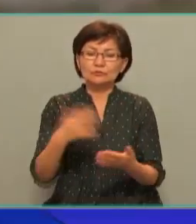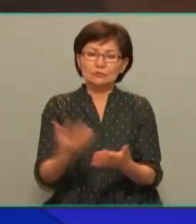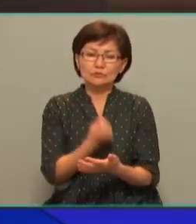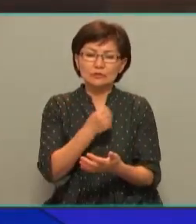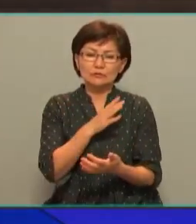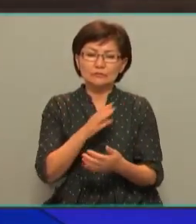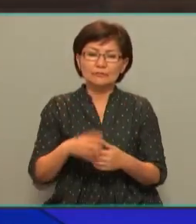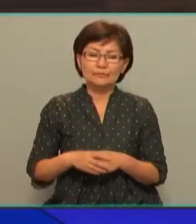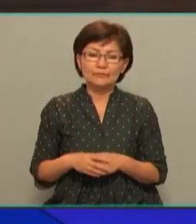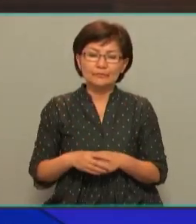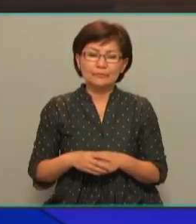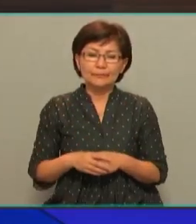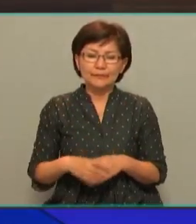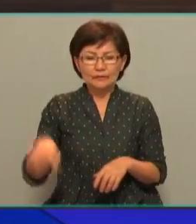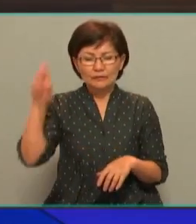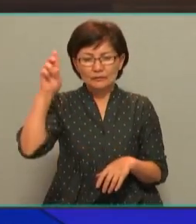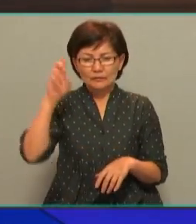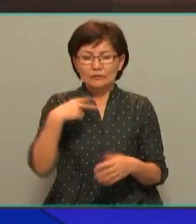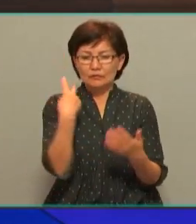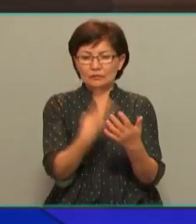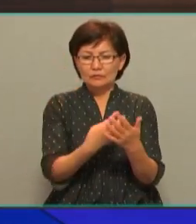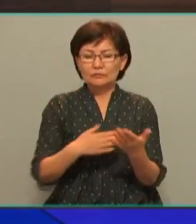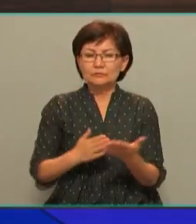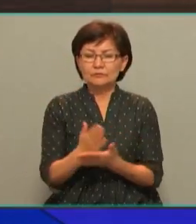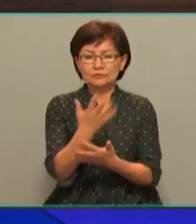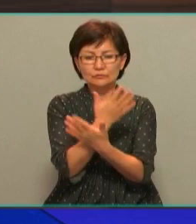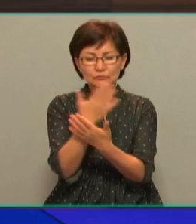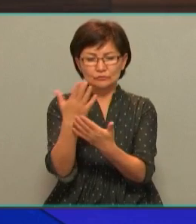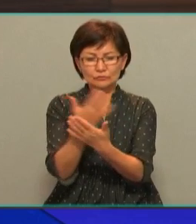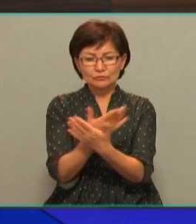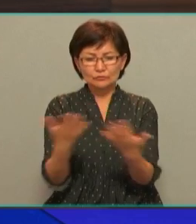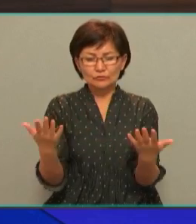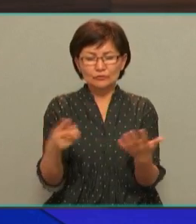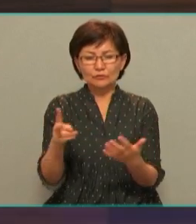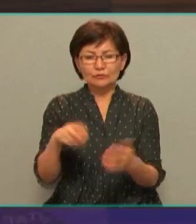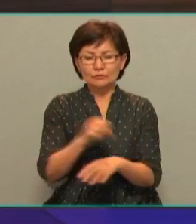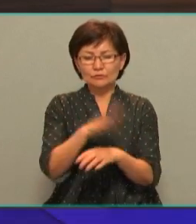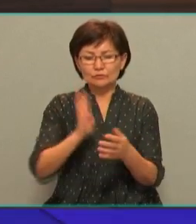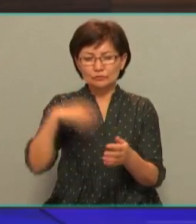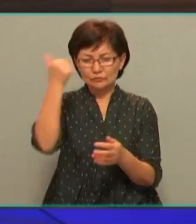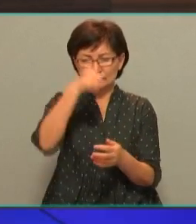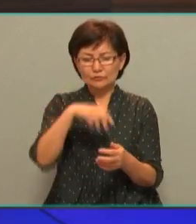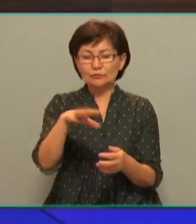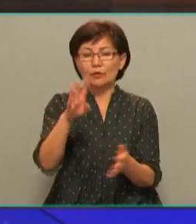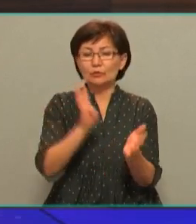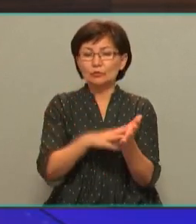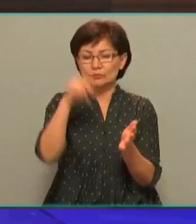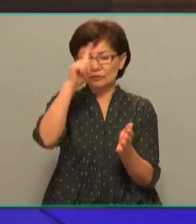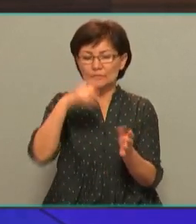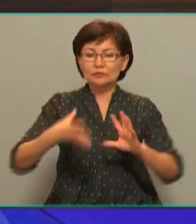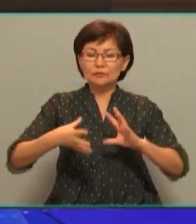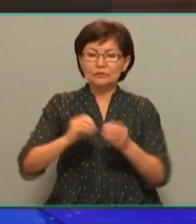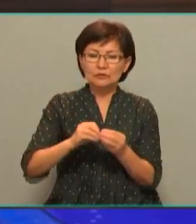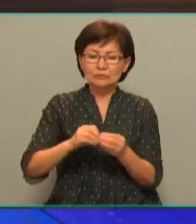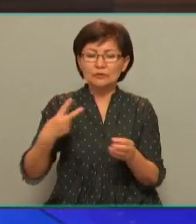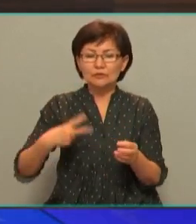Басқарманың құзыретіне сәйкес мемлекеттік көрсетілетін қызмет түрлері 2019 жылдың 9 айында жалпы